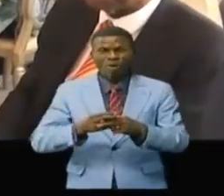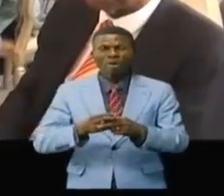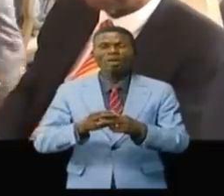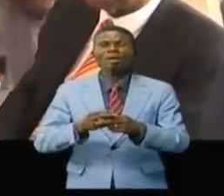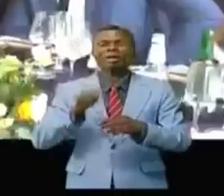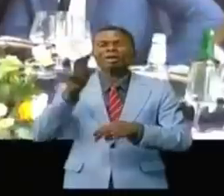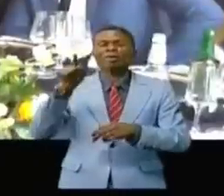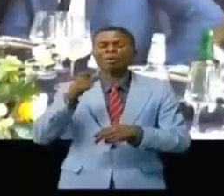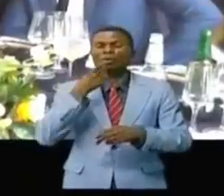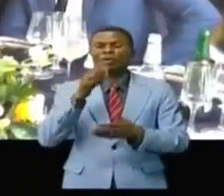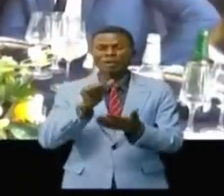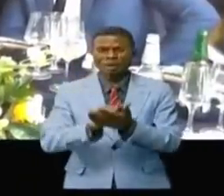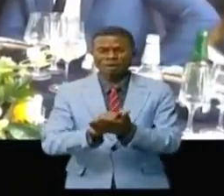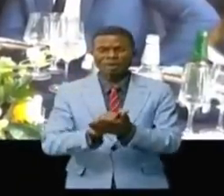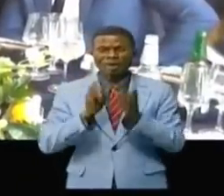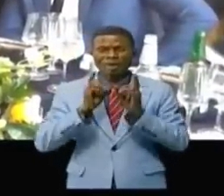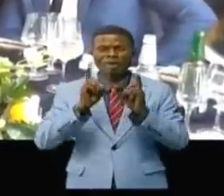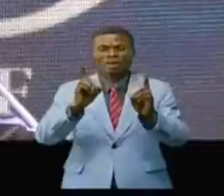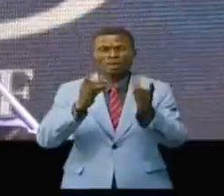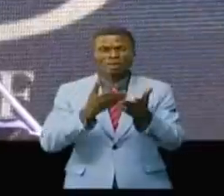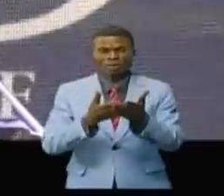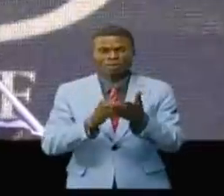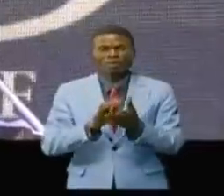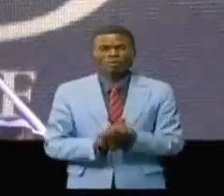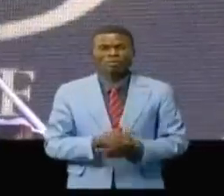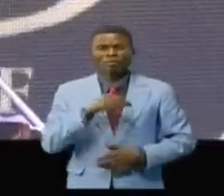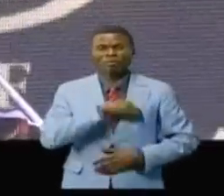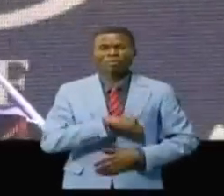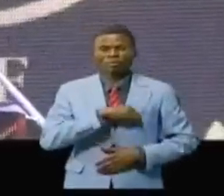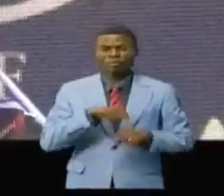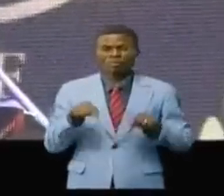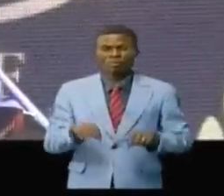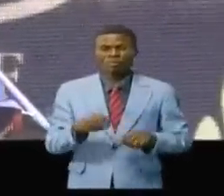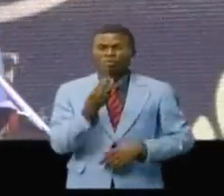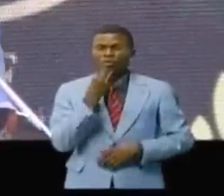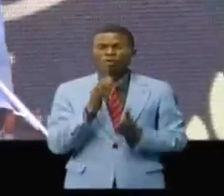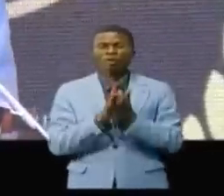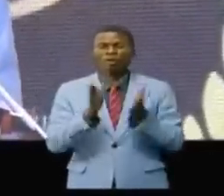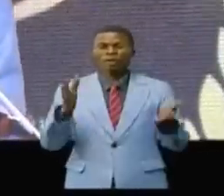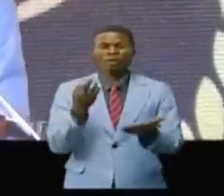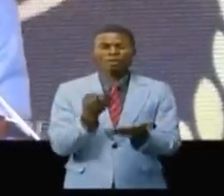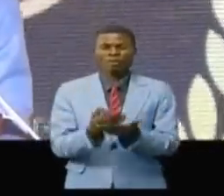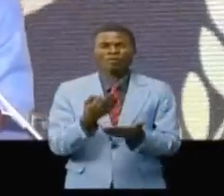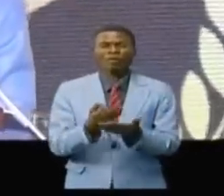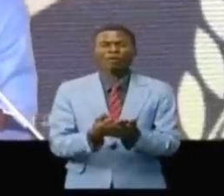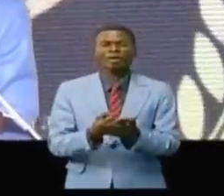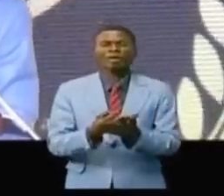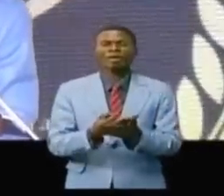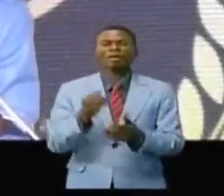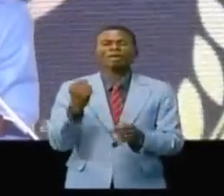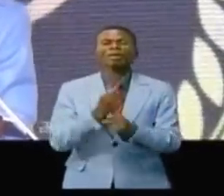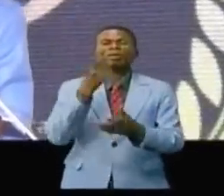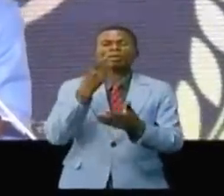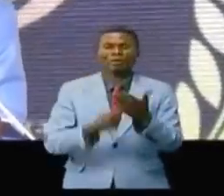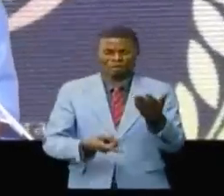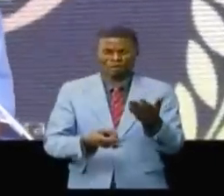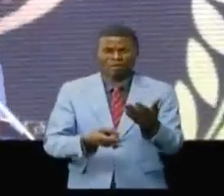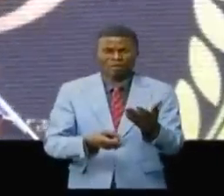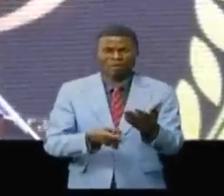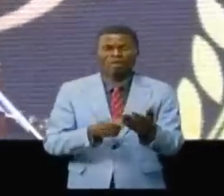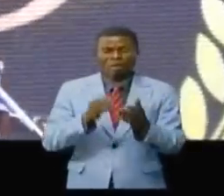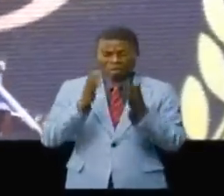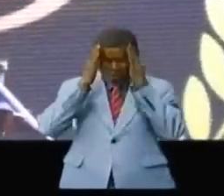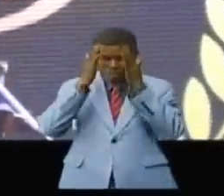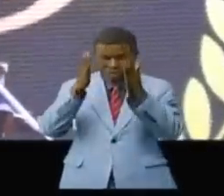Jules Alunguété, lors de son discours. Les missions actuelles de l'inspection générale de finances sont orientées vers